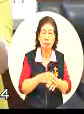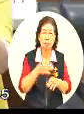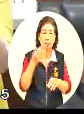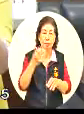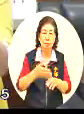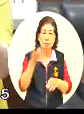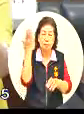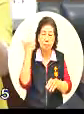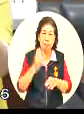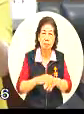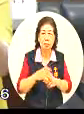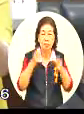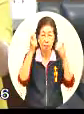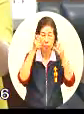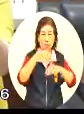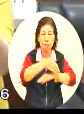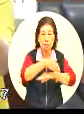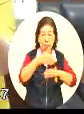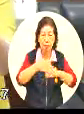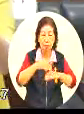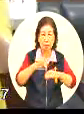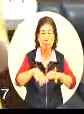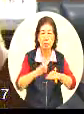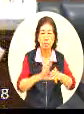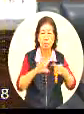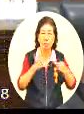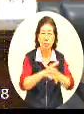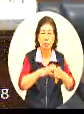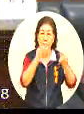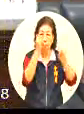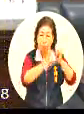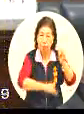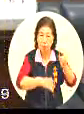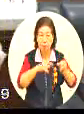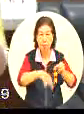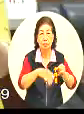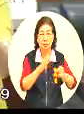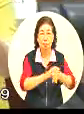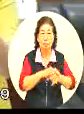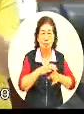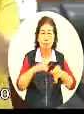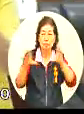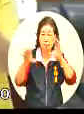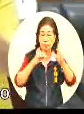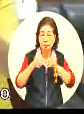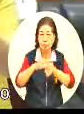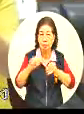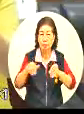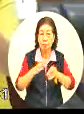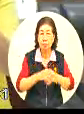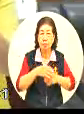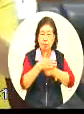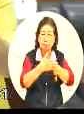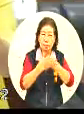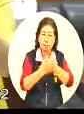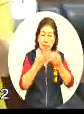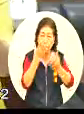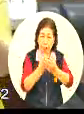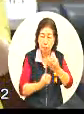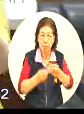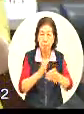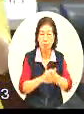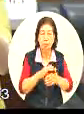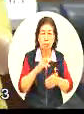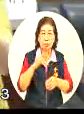在的许多丰富的文史资料，可以在这边保存下来哦。所以大概就是朝向文创还是咖